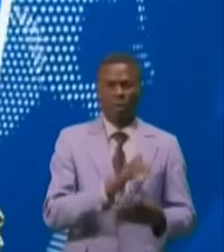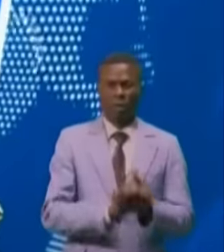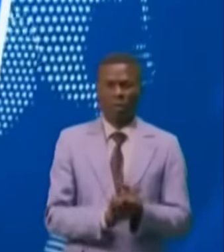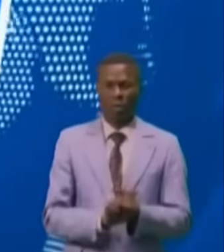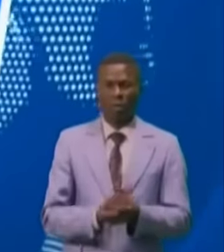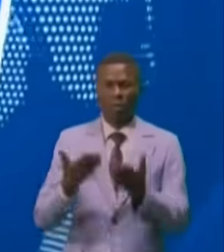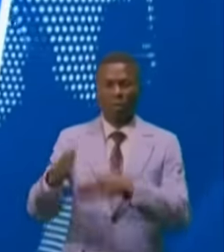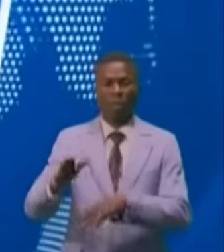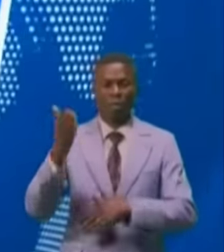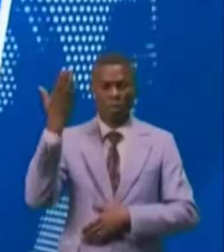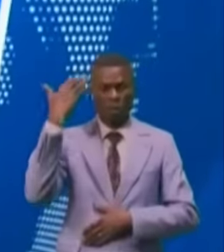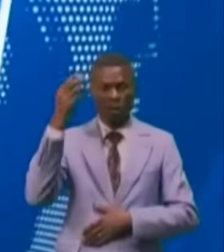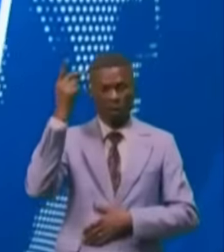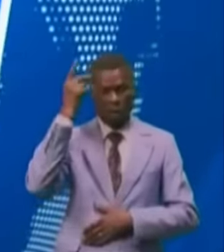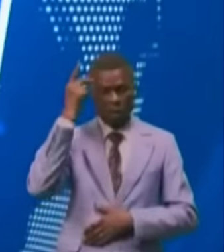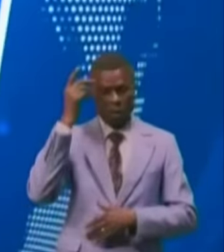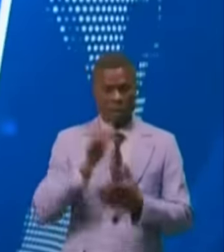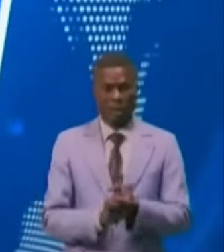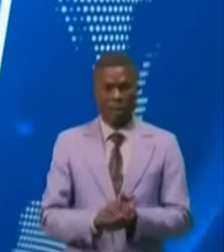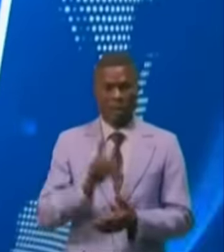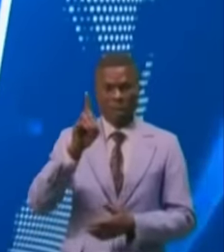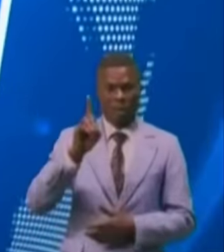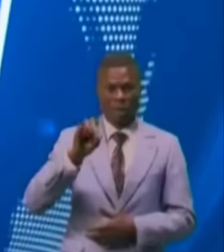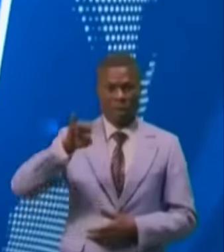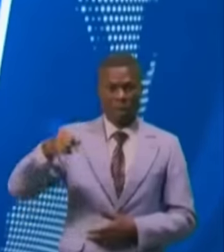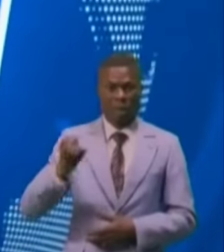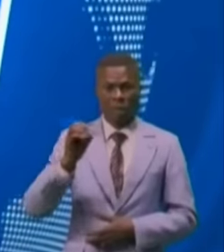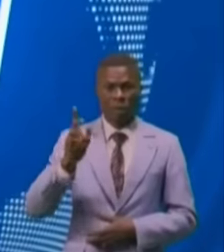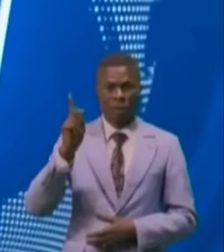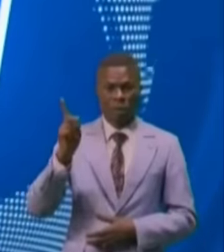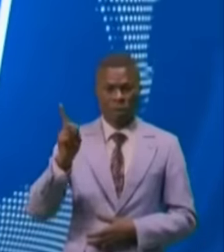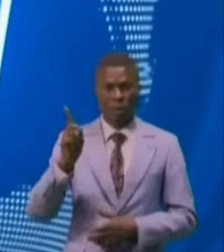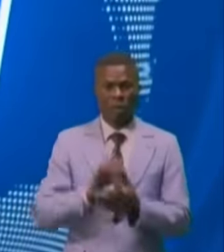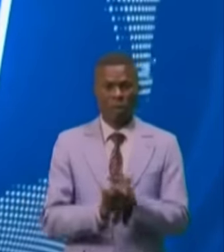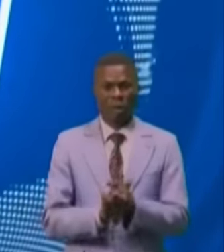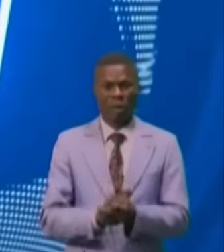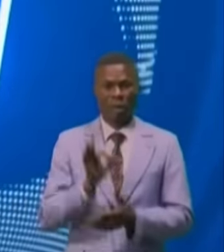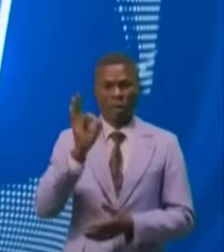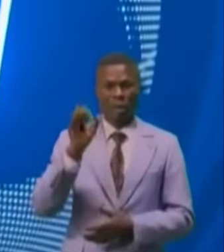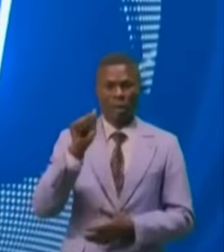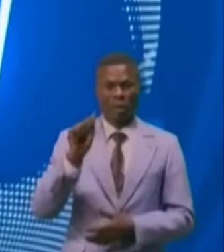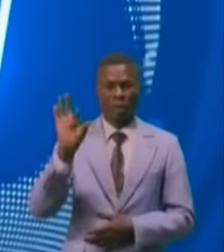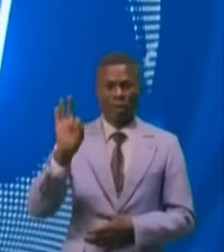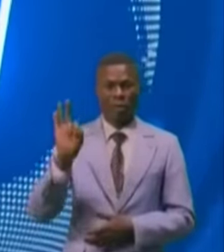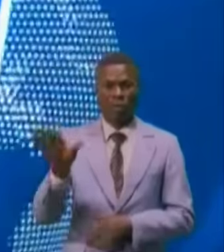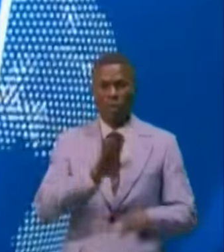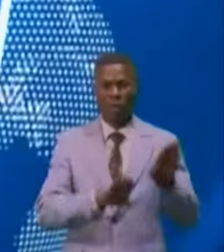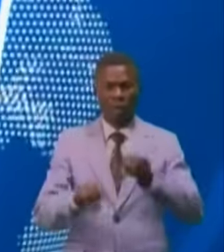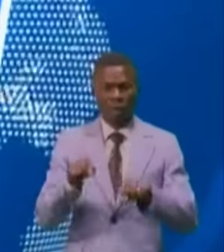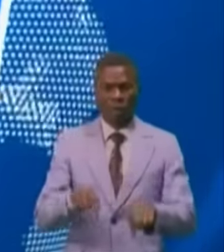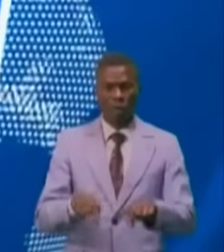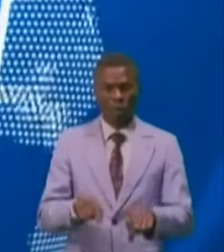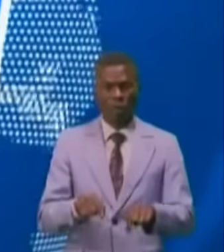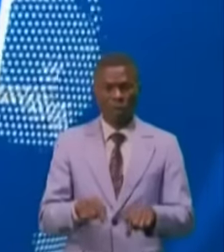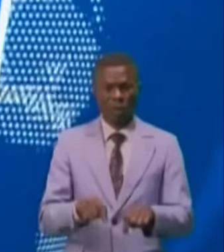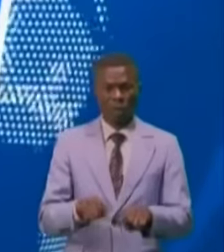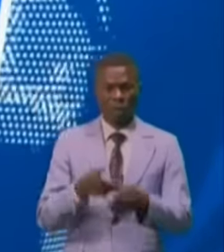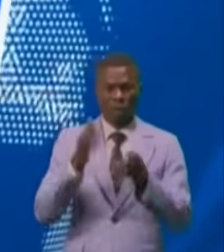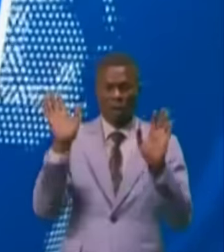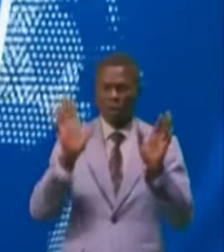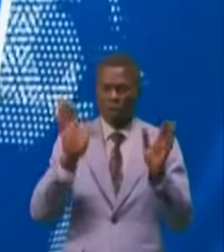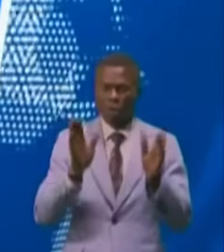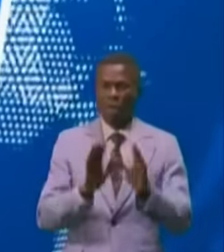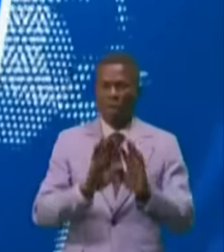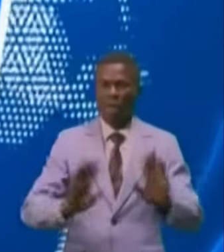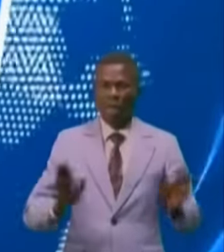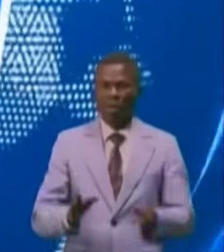Décédé dernièrement à Kinshasa, Djokoli Wanzenge Kosama Fabrice a été porté en terre aujourd'hui. Un hommage mérité